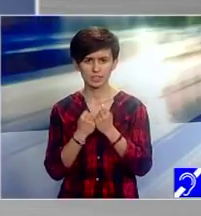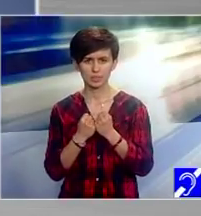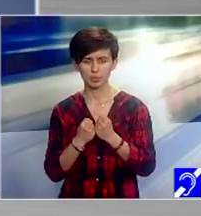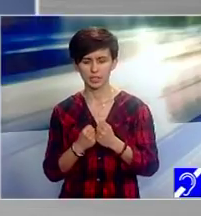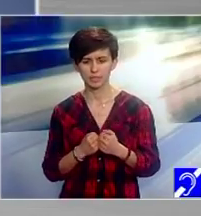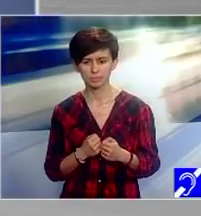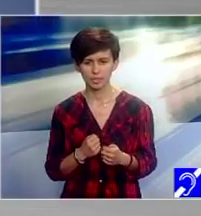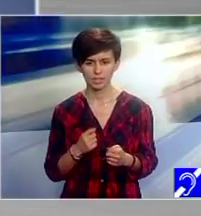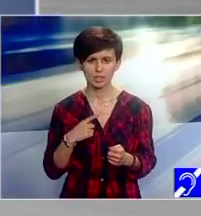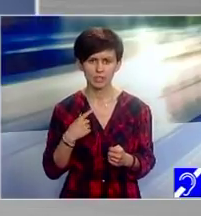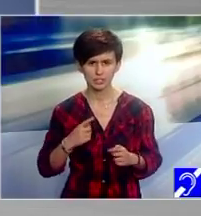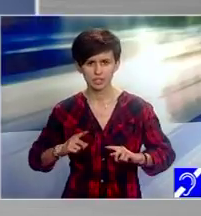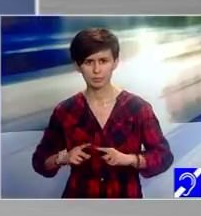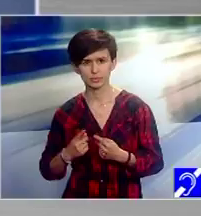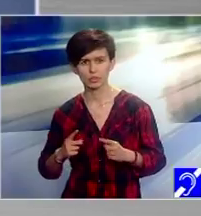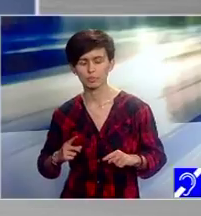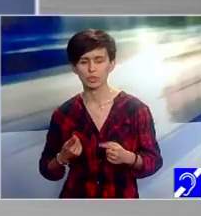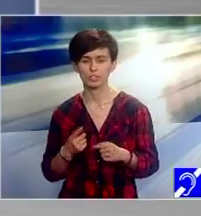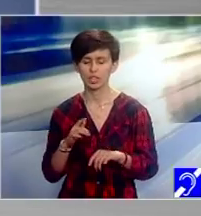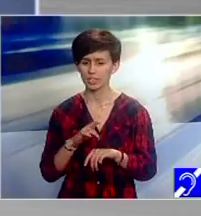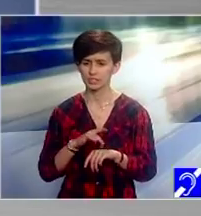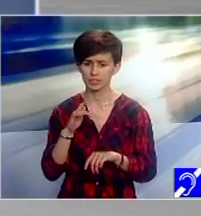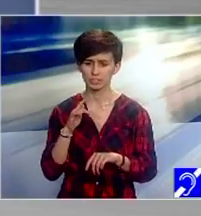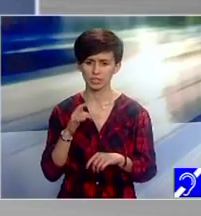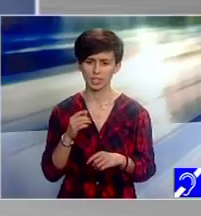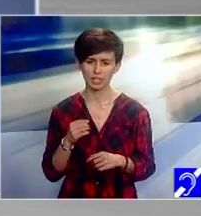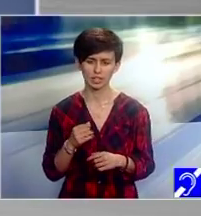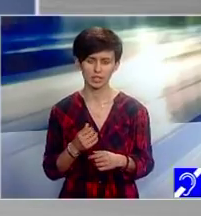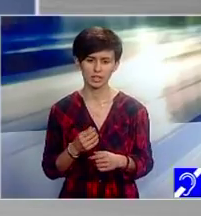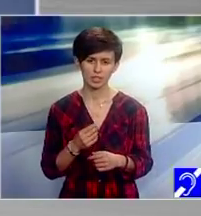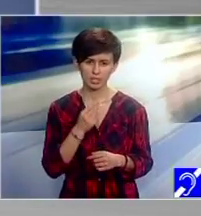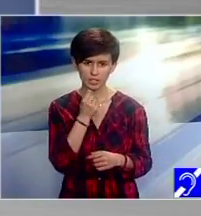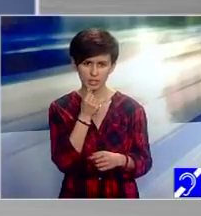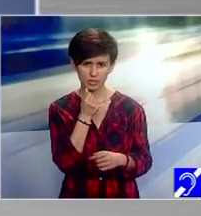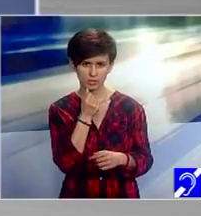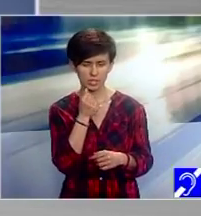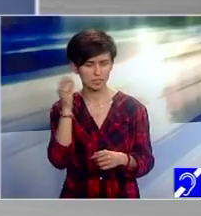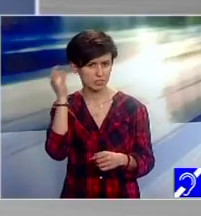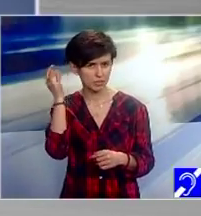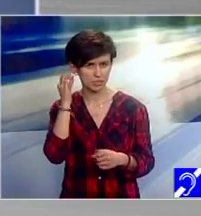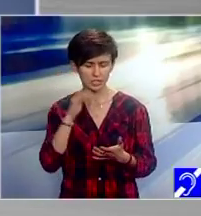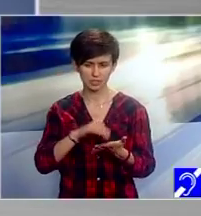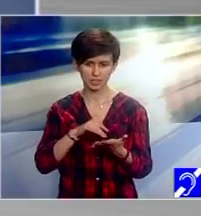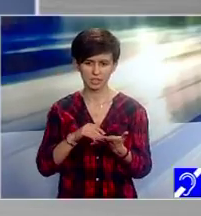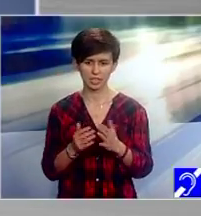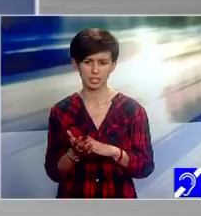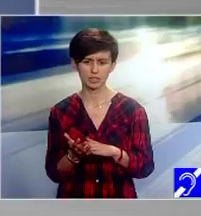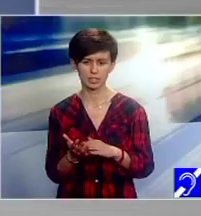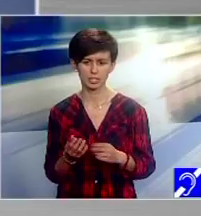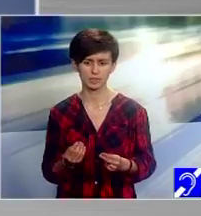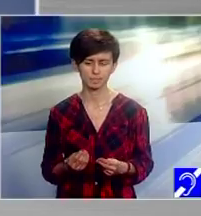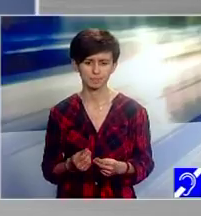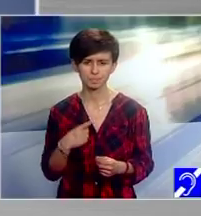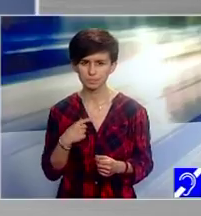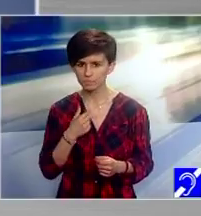o provocare senzorială, o provocare olfactivă, gustativă, tactilă, auditivă.